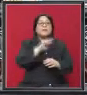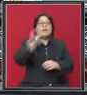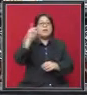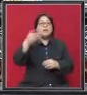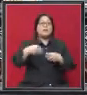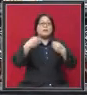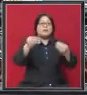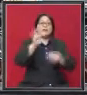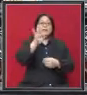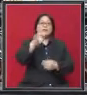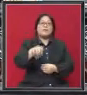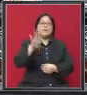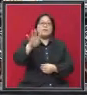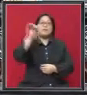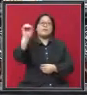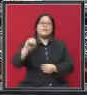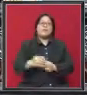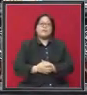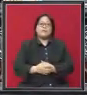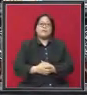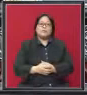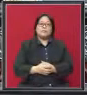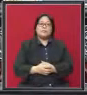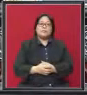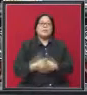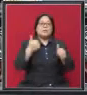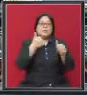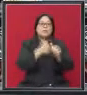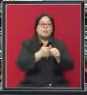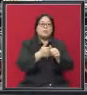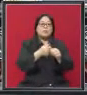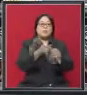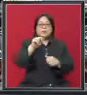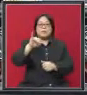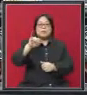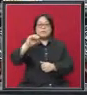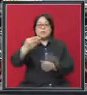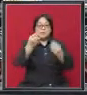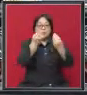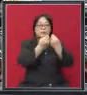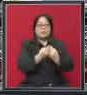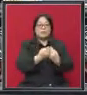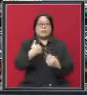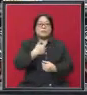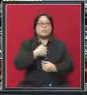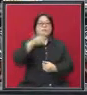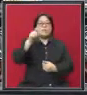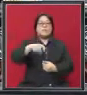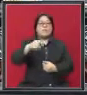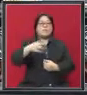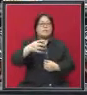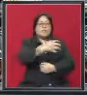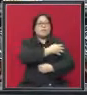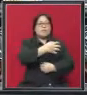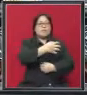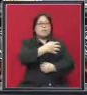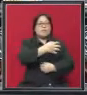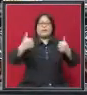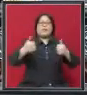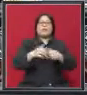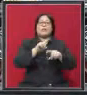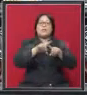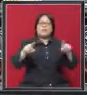Menteri hanya memberikan 9.4%. Mengikut nisbah, kita perlu memperkasakan